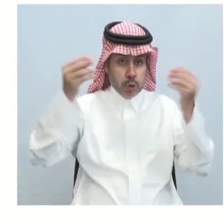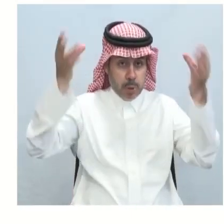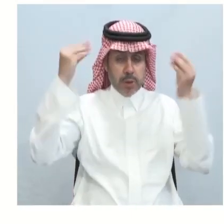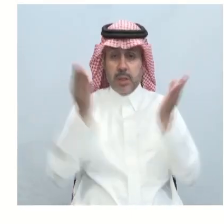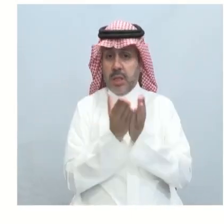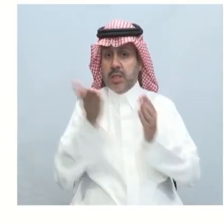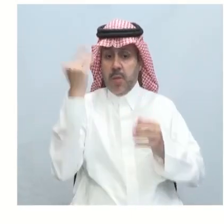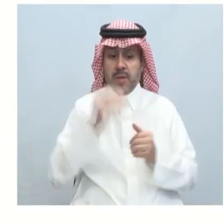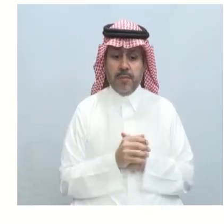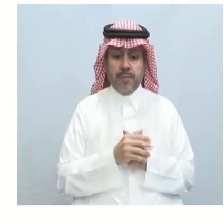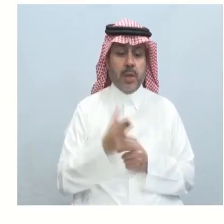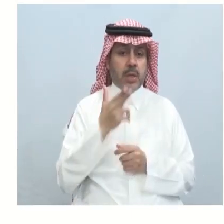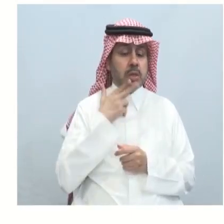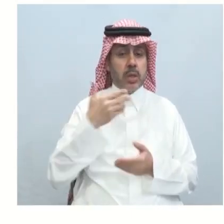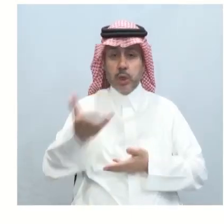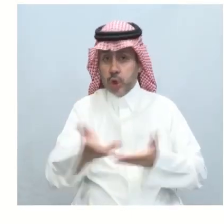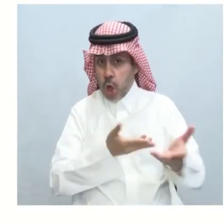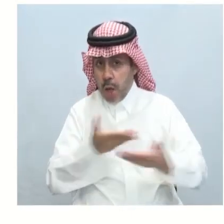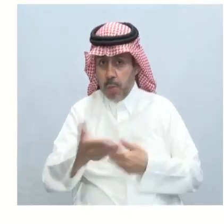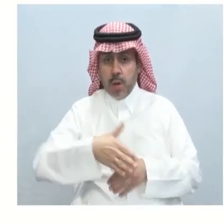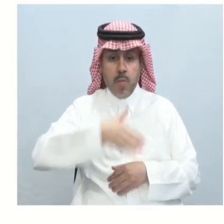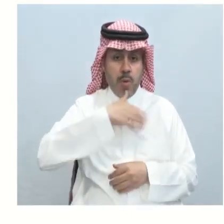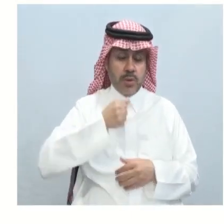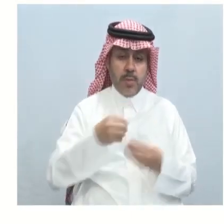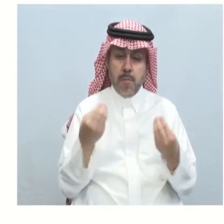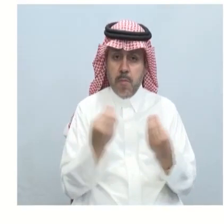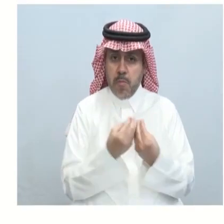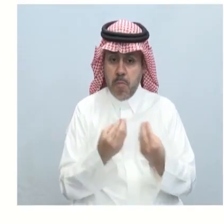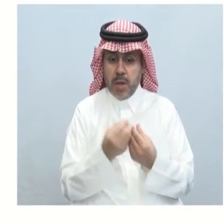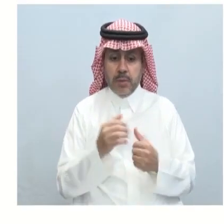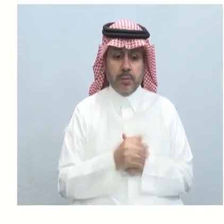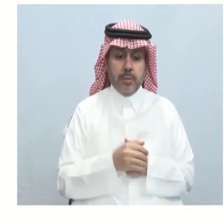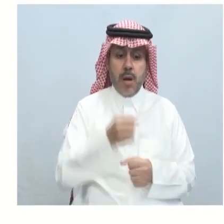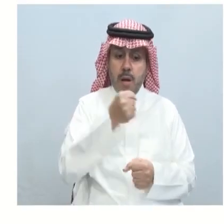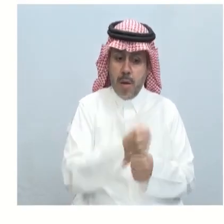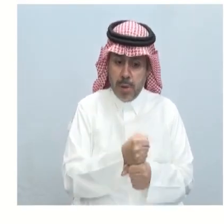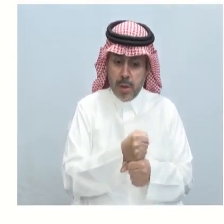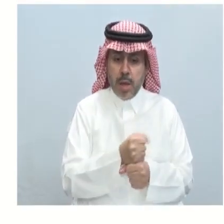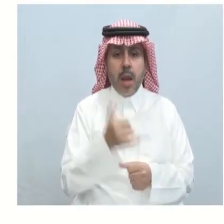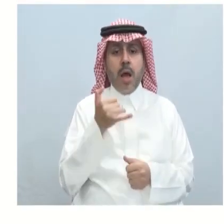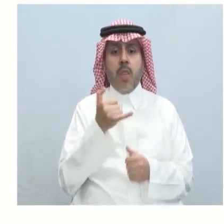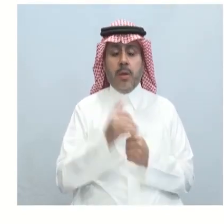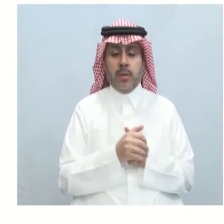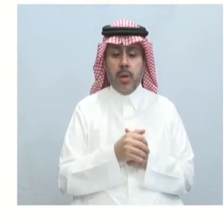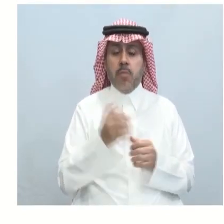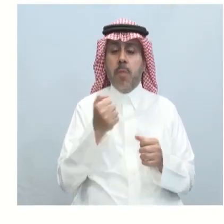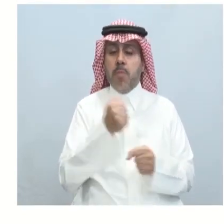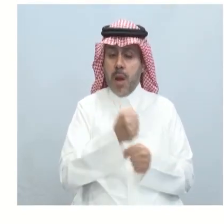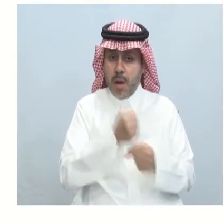بعنوان حسن تعامله صلى الله عليه وسلم مع القائمين على قضاء حوائجه